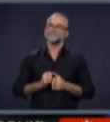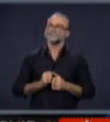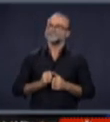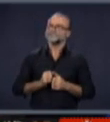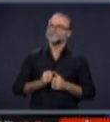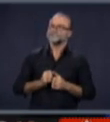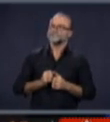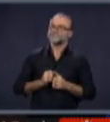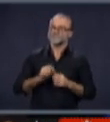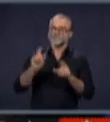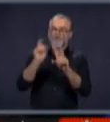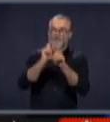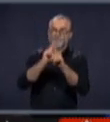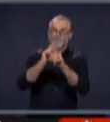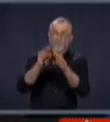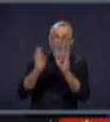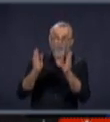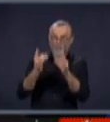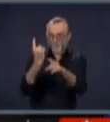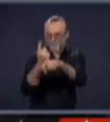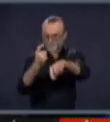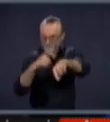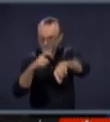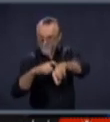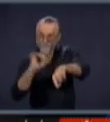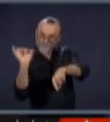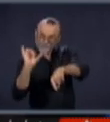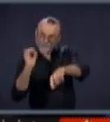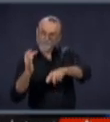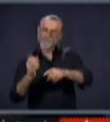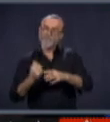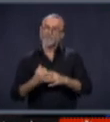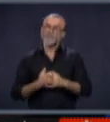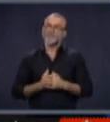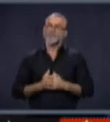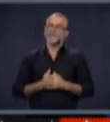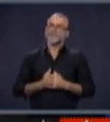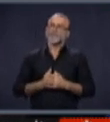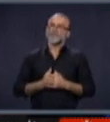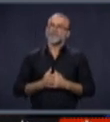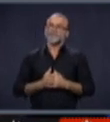Il faut nous assurer de le faire au bon moment.